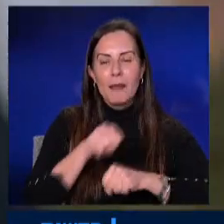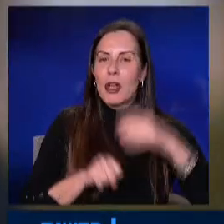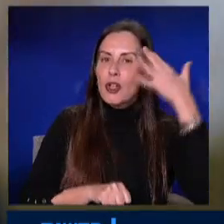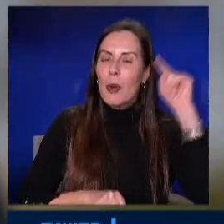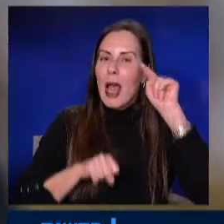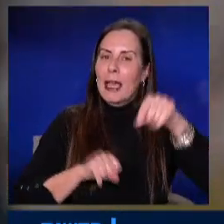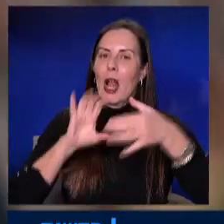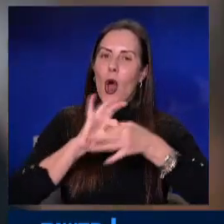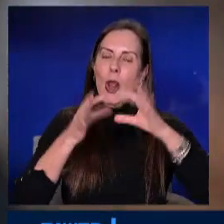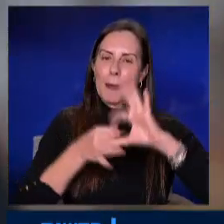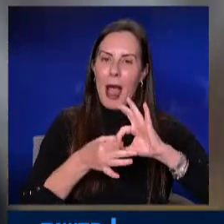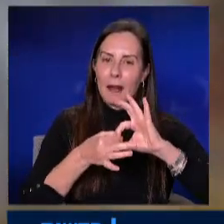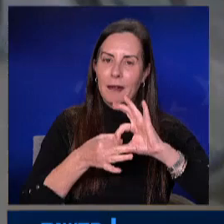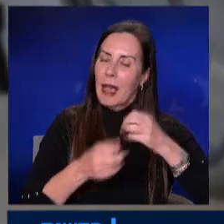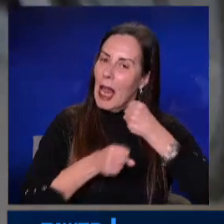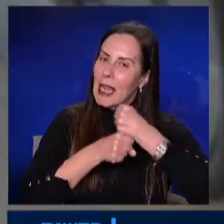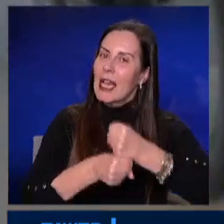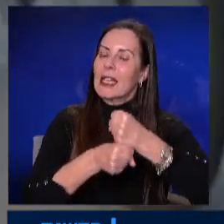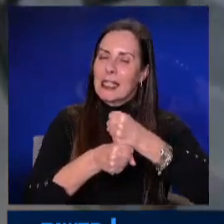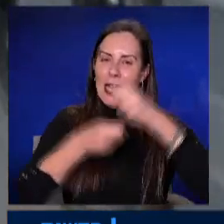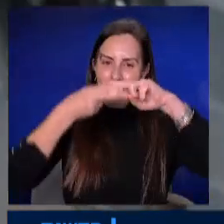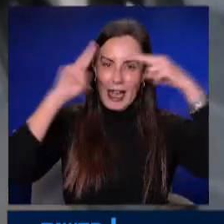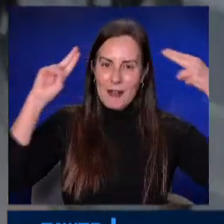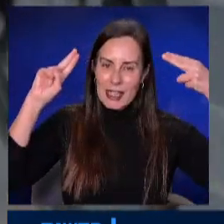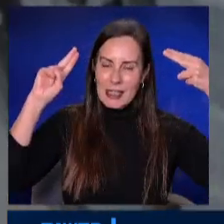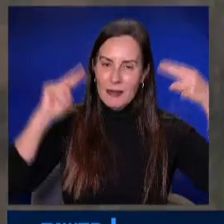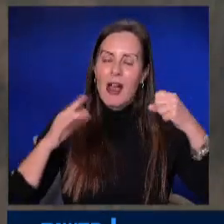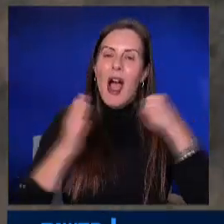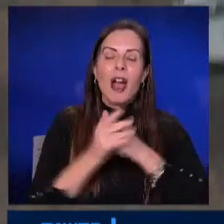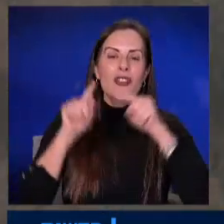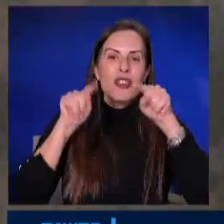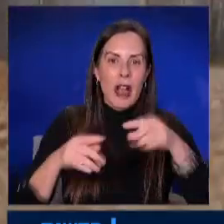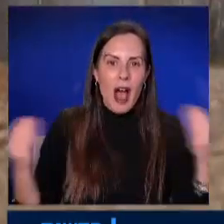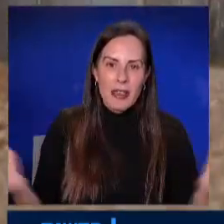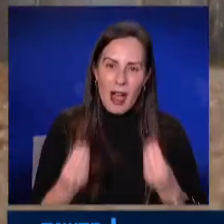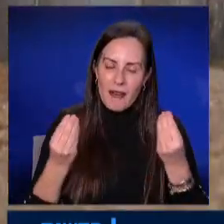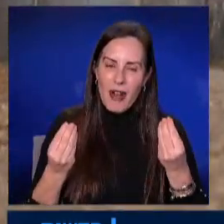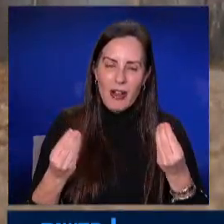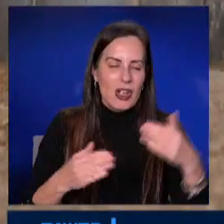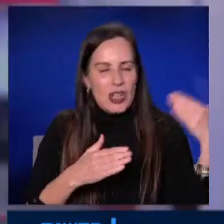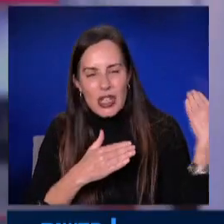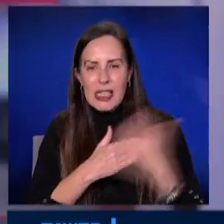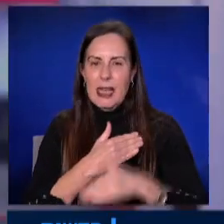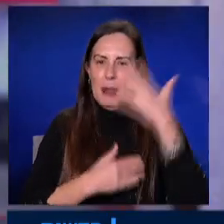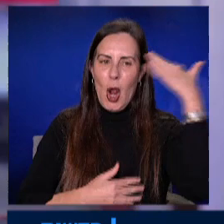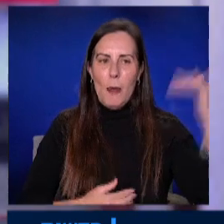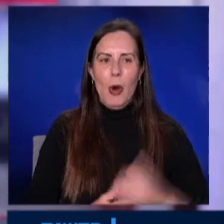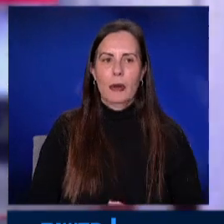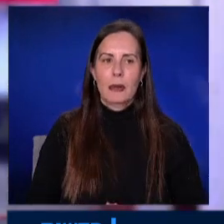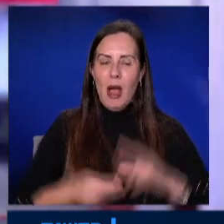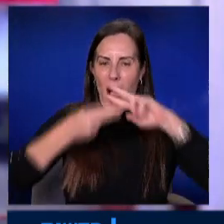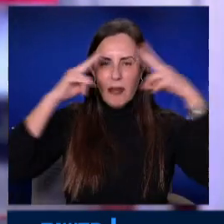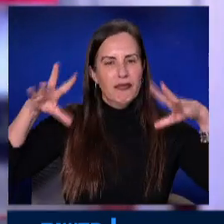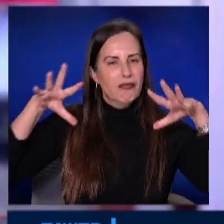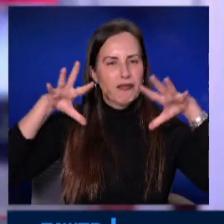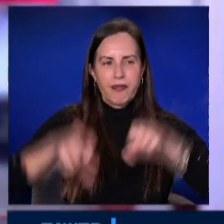להגיע לאולימפיאדה, לייצג בגאווה את אפגניסטן, עד שהגיע האירוע ששם קץ לחלומות. Taliban is